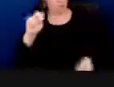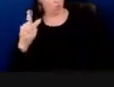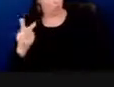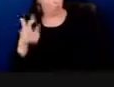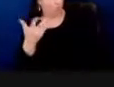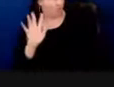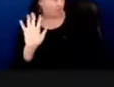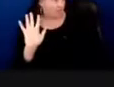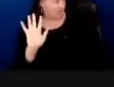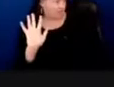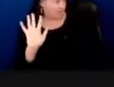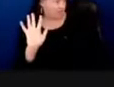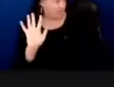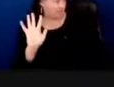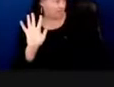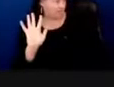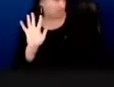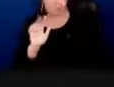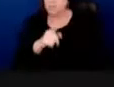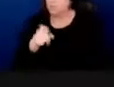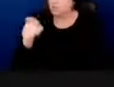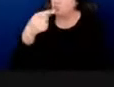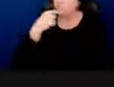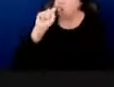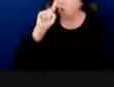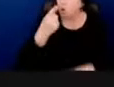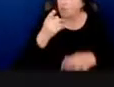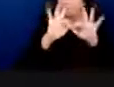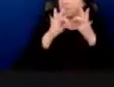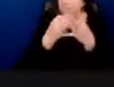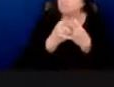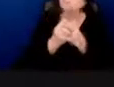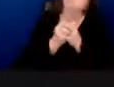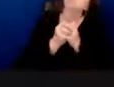ambazo zinataka kuwahamisha